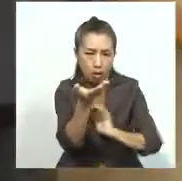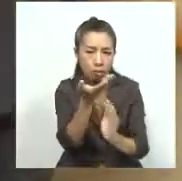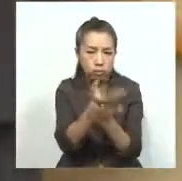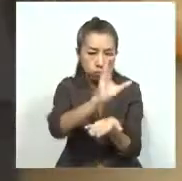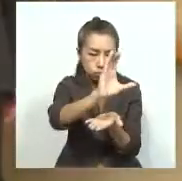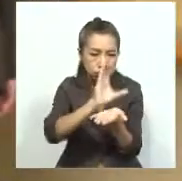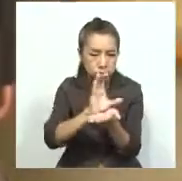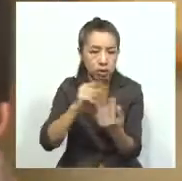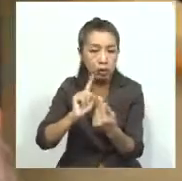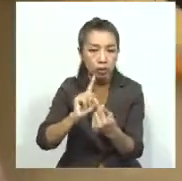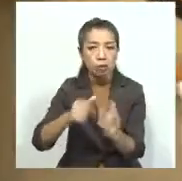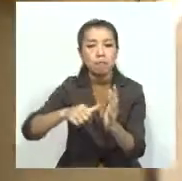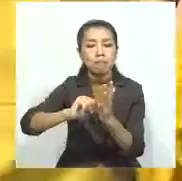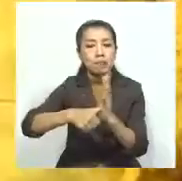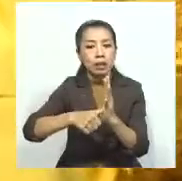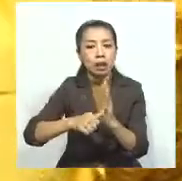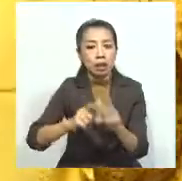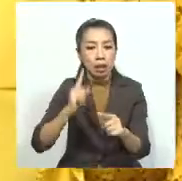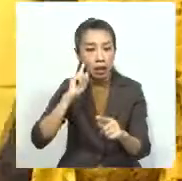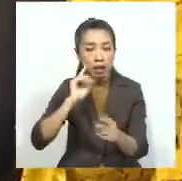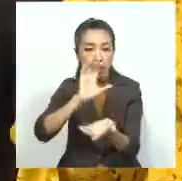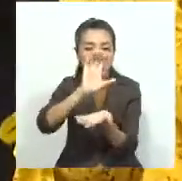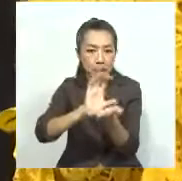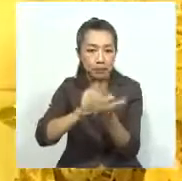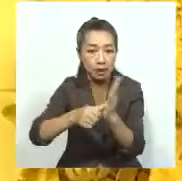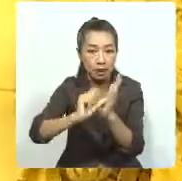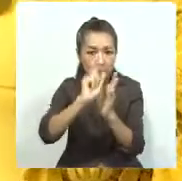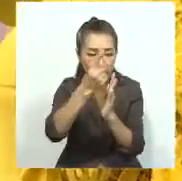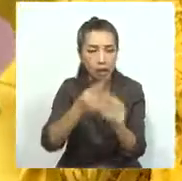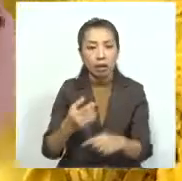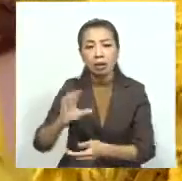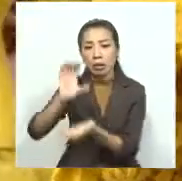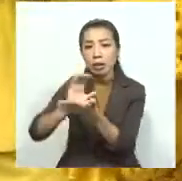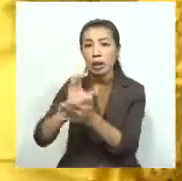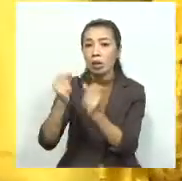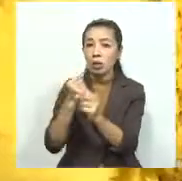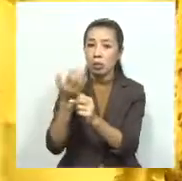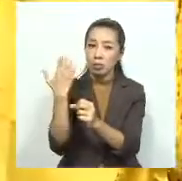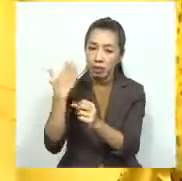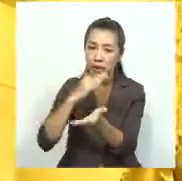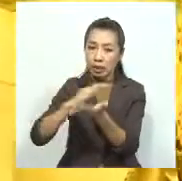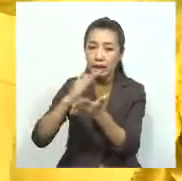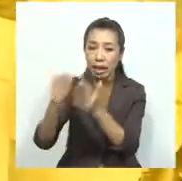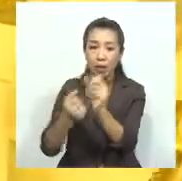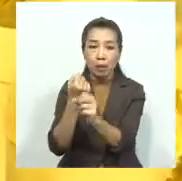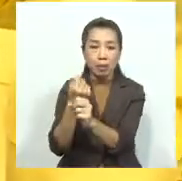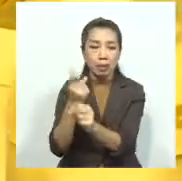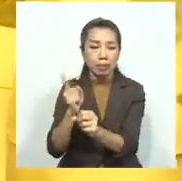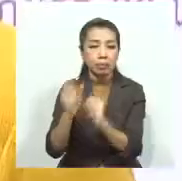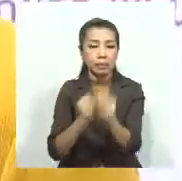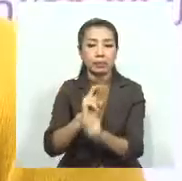ก่อหนี้ผูกพันข้ามปีงบประมาณเริ่มใหม่และเปลี่ยนแปลงการก่อหนี้ผูกพันข้ามปีงบประมาณรายจ่ายประจำปีงบประมาณ